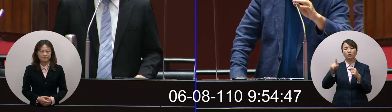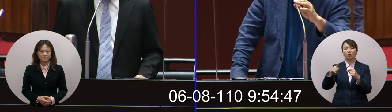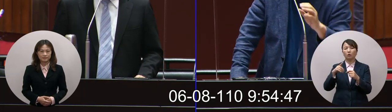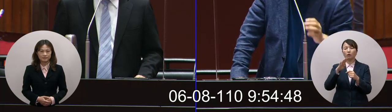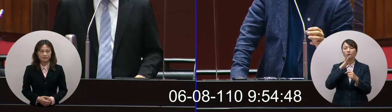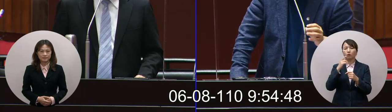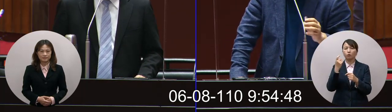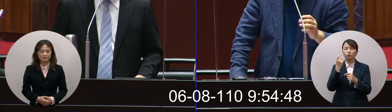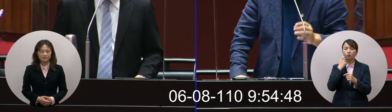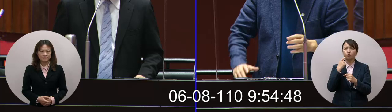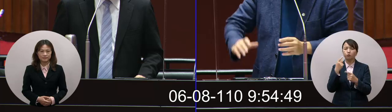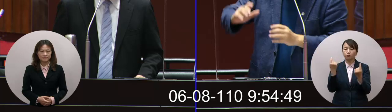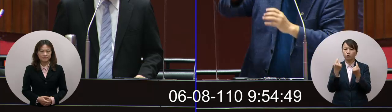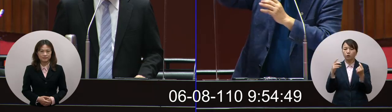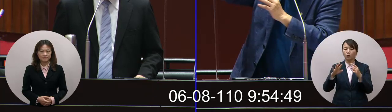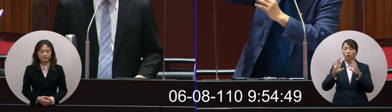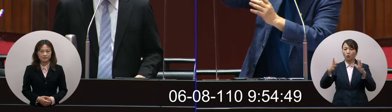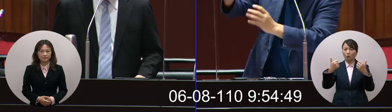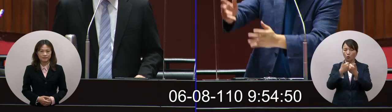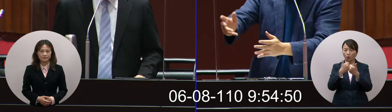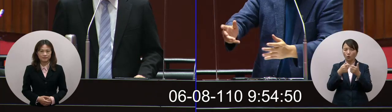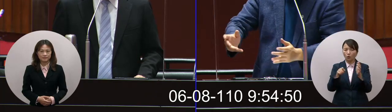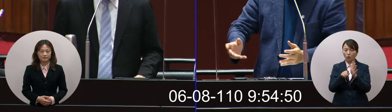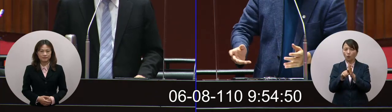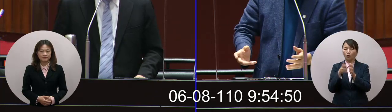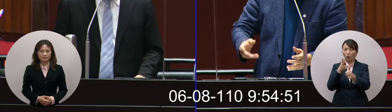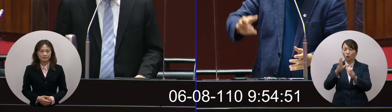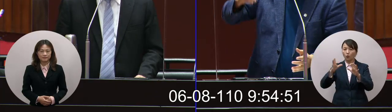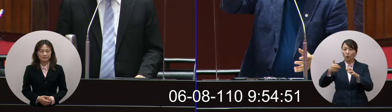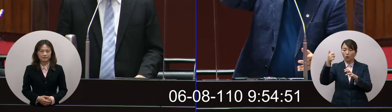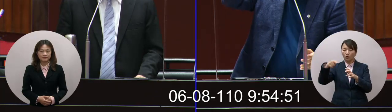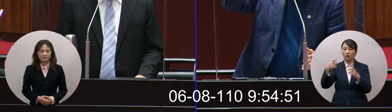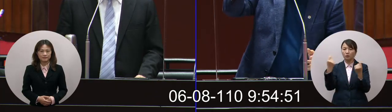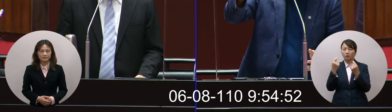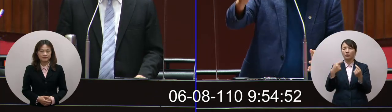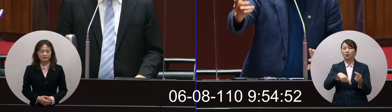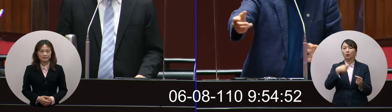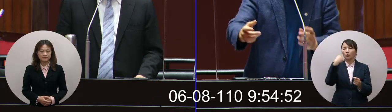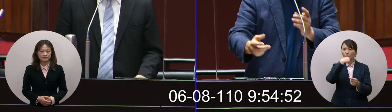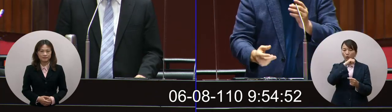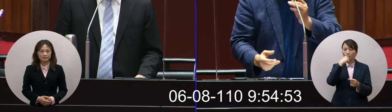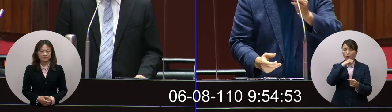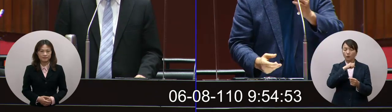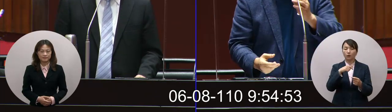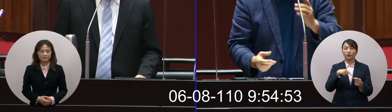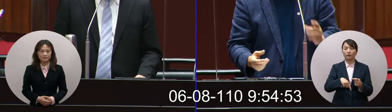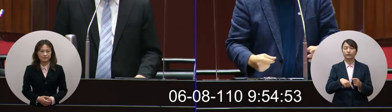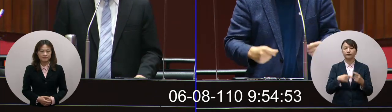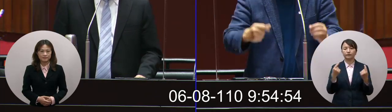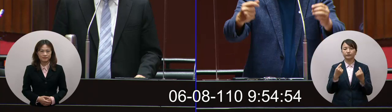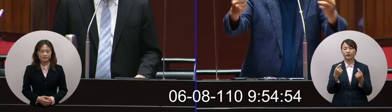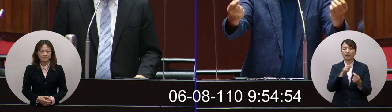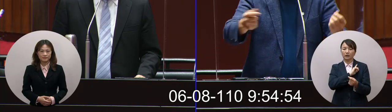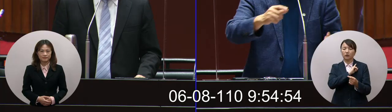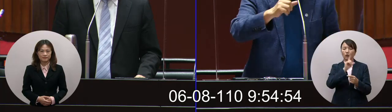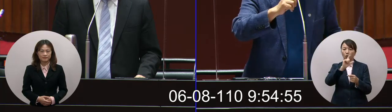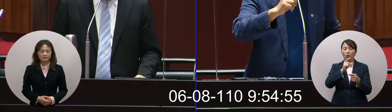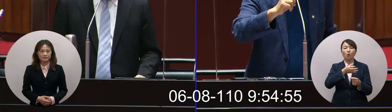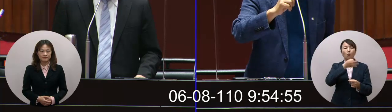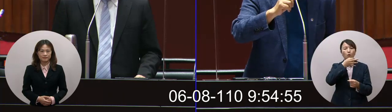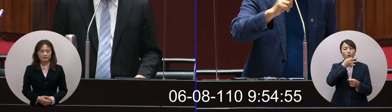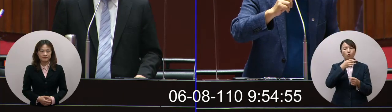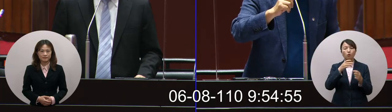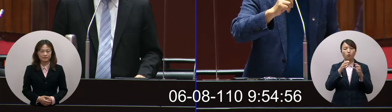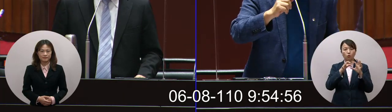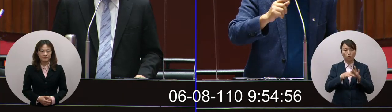木敏充伫国会伫备询，讲什么是台湾，咱就讲哦，咱家己疫苗有够的，